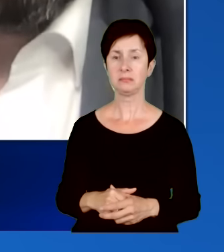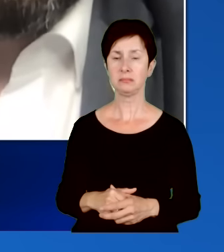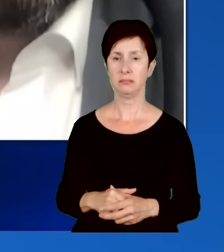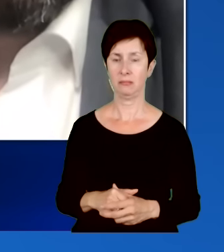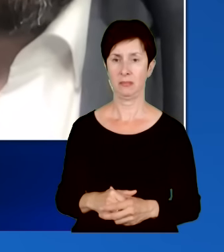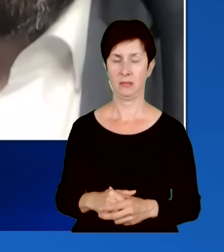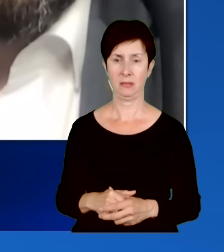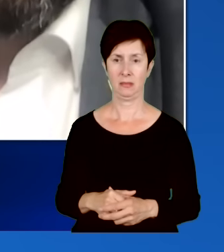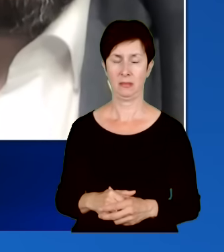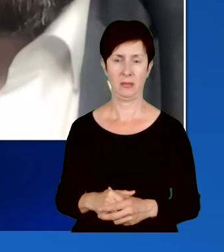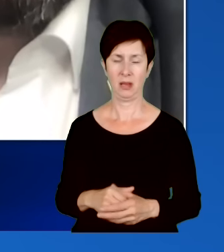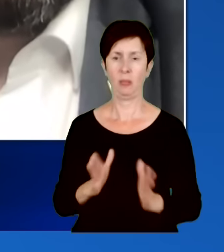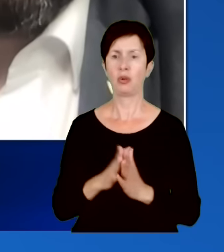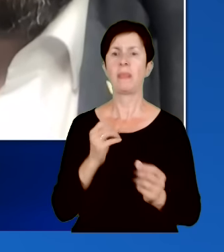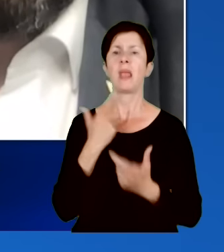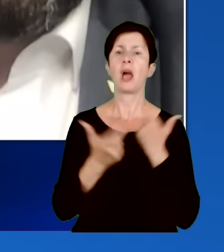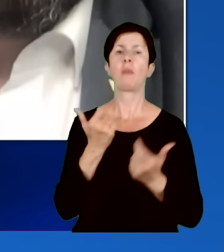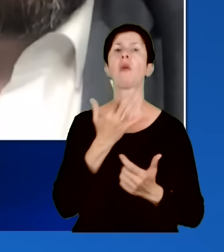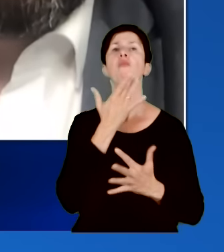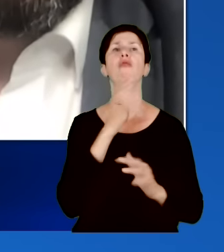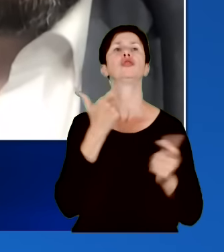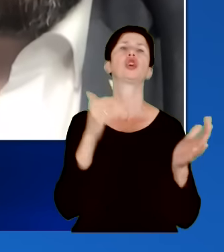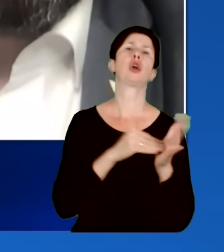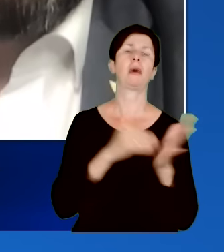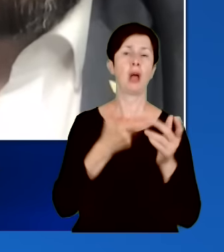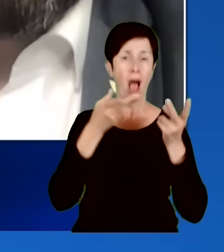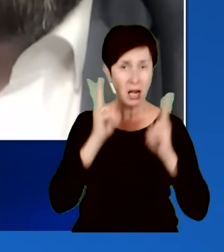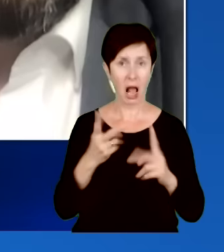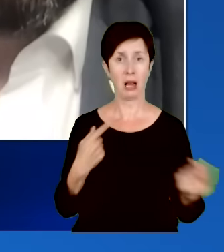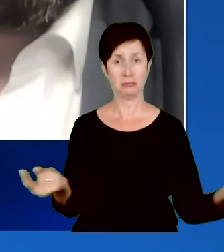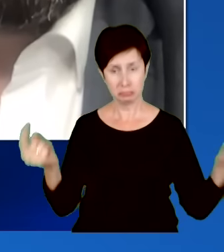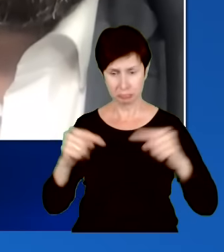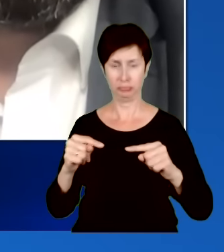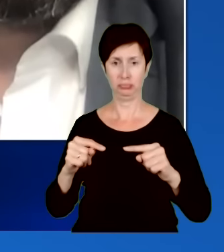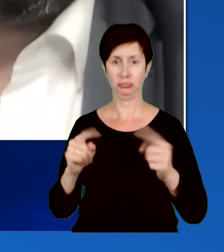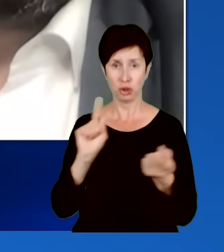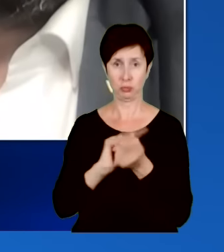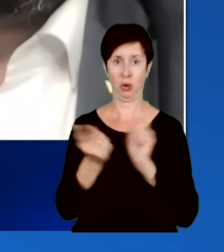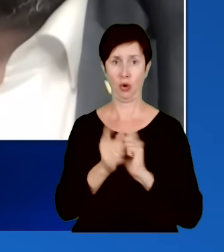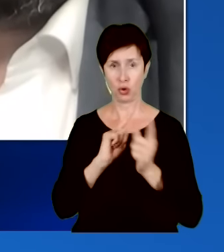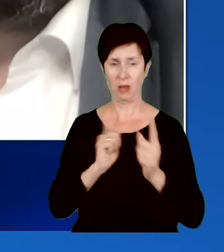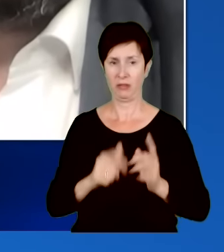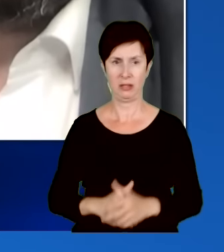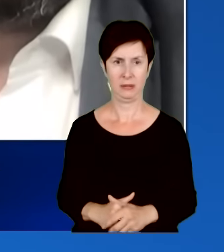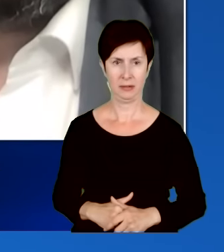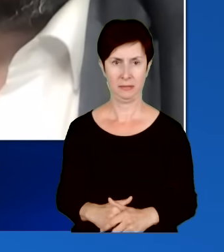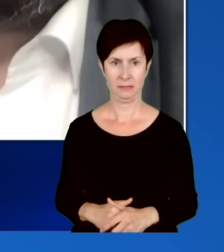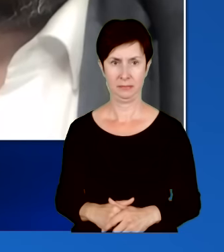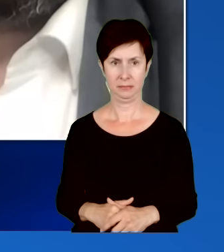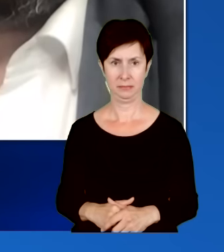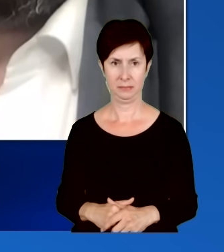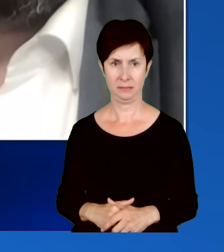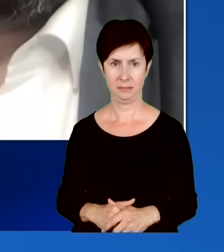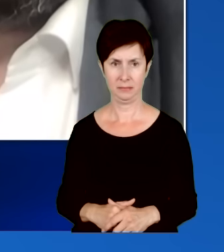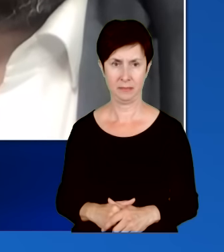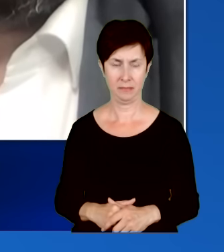co jest potrzebne tylko realnie Usiądźmy do stołu jeż jeżeli mogę jednym zdaniem ale absolutnie Uważam uważam że